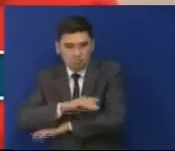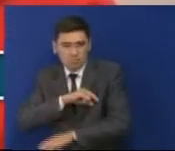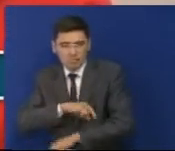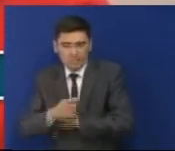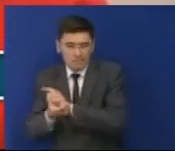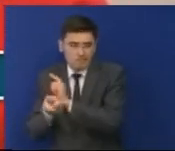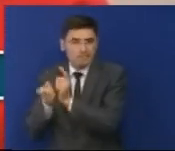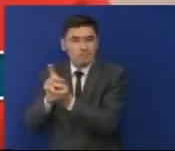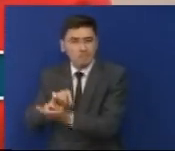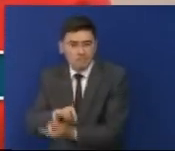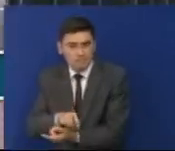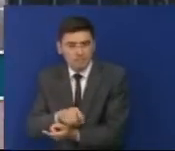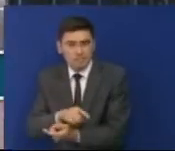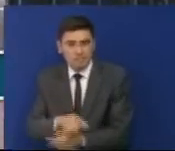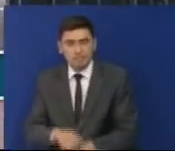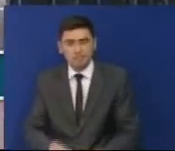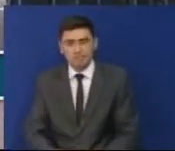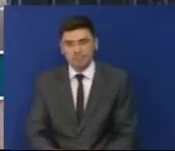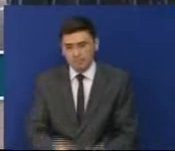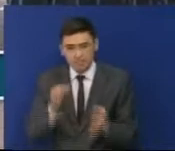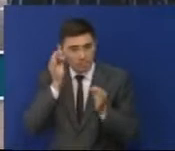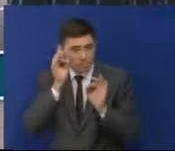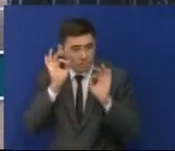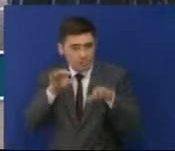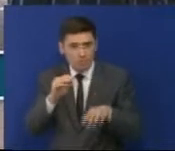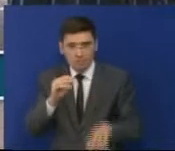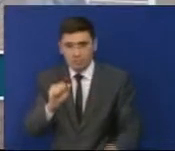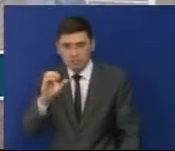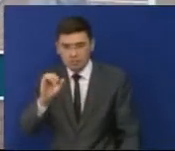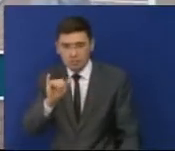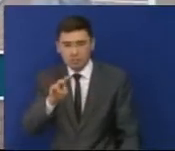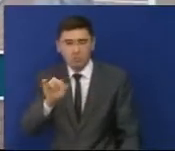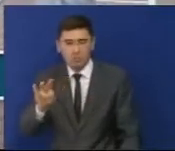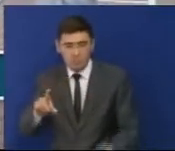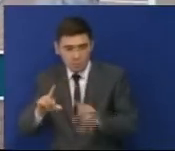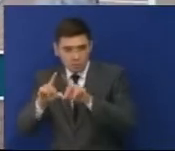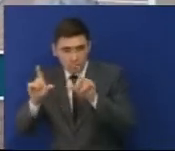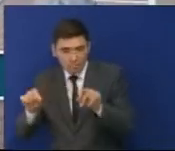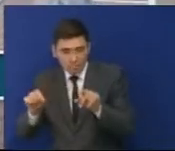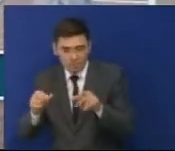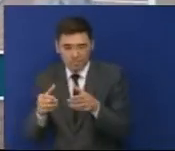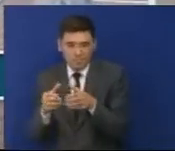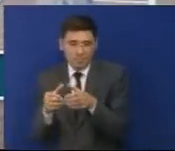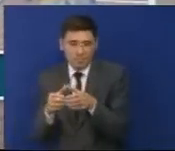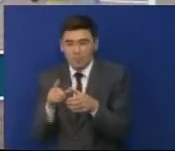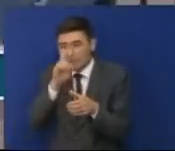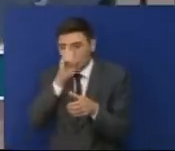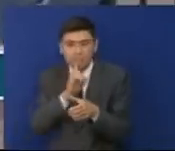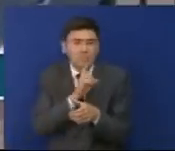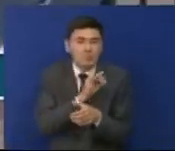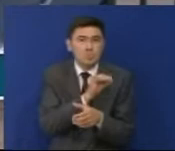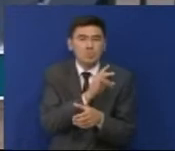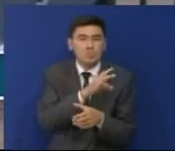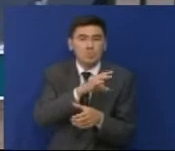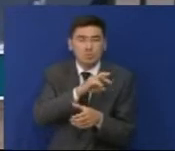азамат болсын. Тілектеспіз. Естеріңізге сала кетсек, жас ұлан ерлер лицейінің командасы ағымдағы жылдың маусым айында Қазақстан